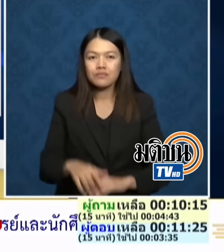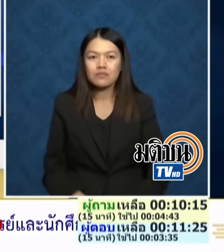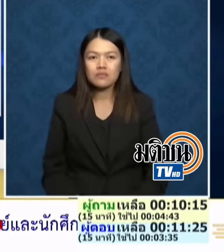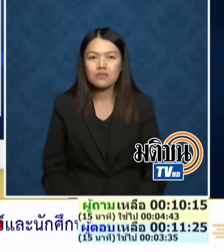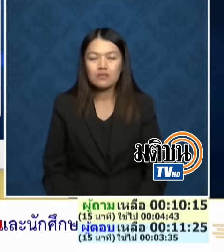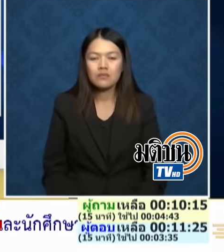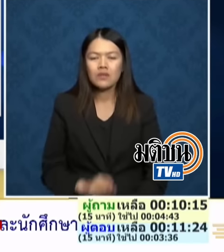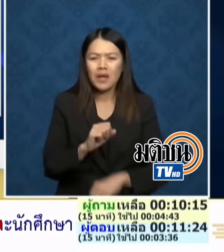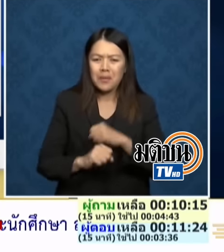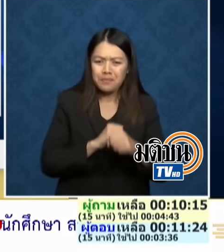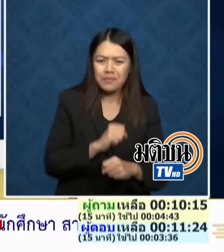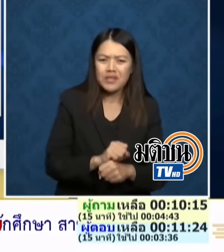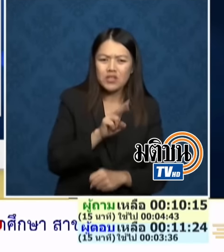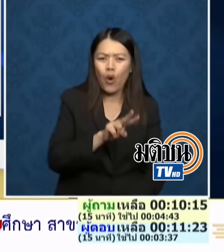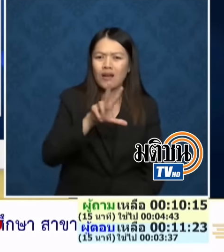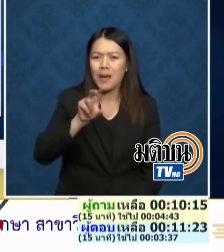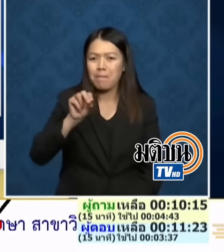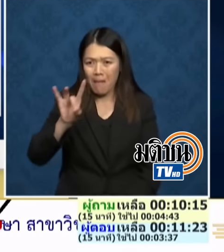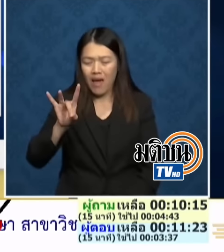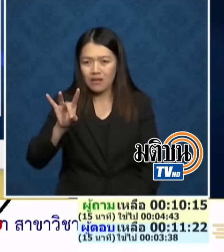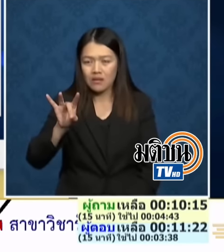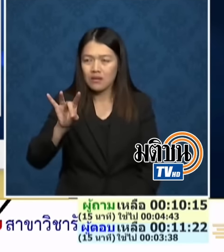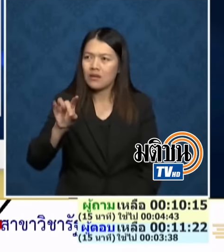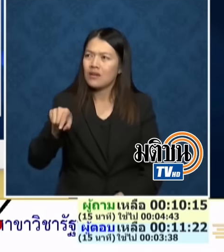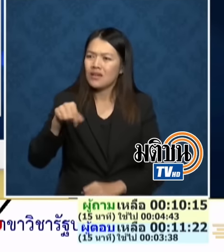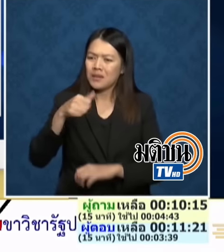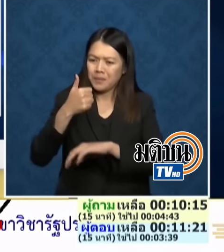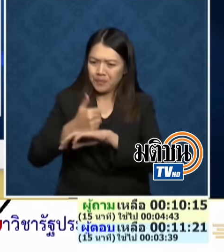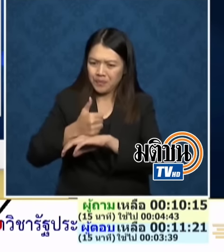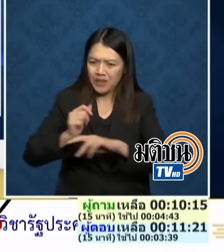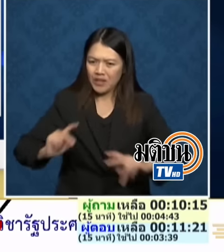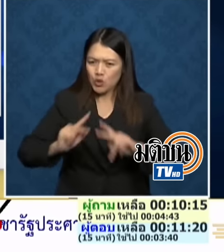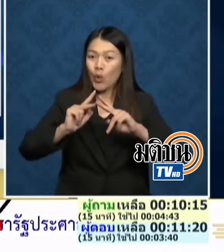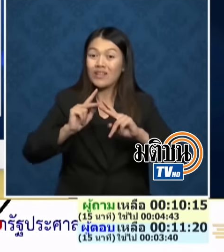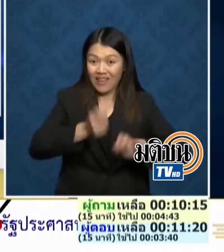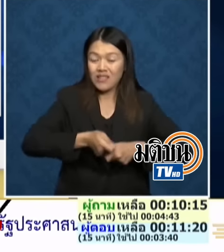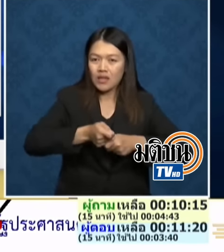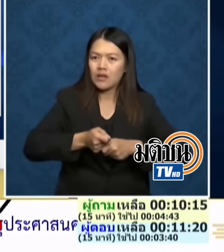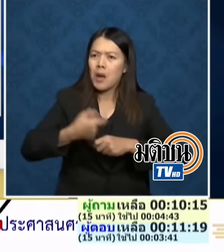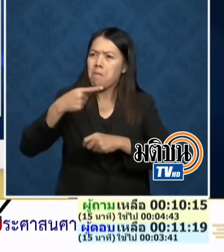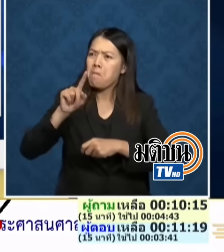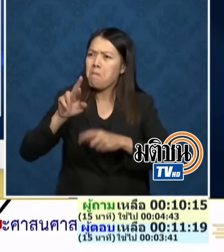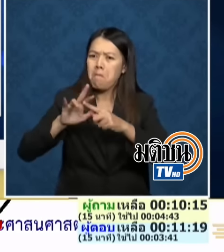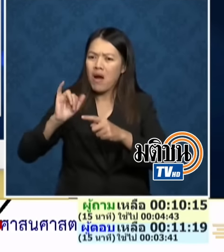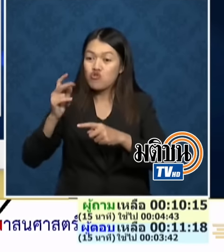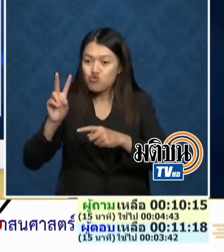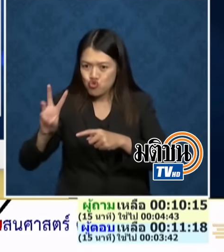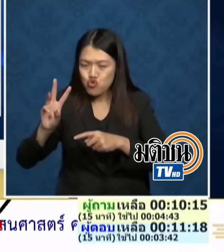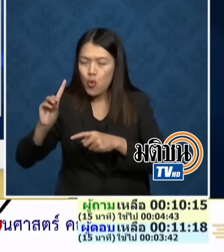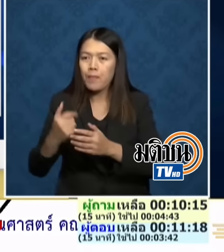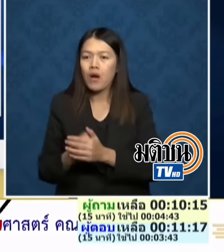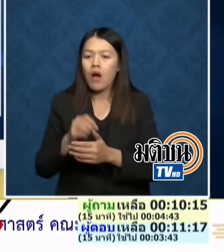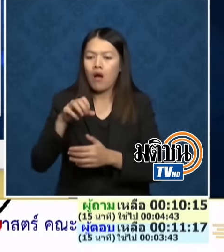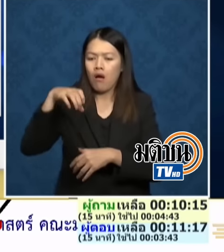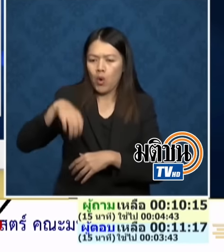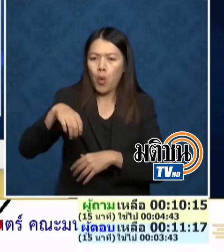จนยบิน 2,308ในสมัยที่ท่ประจบใช้สารเป็ร้ตีว่าการค Bhagavเห็วาโกรป่าไม้แลสมปก